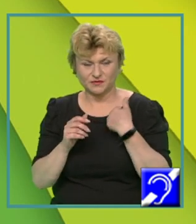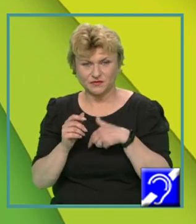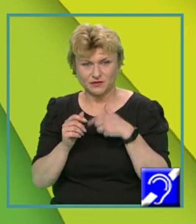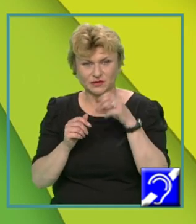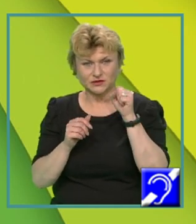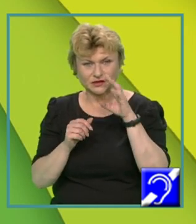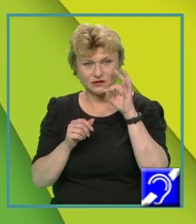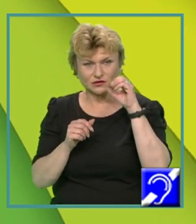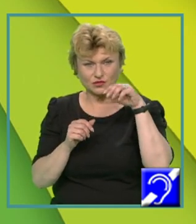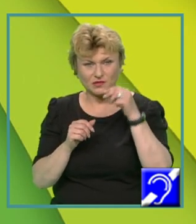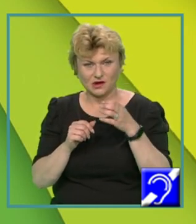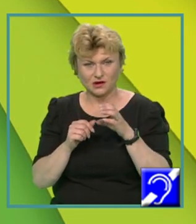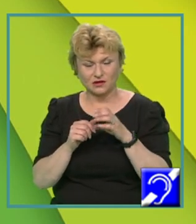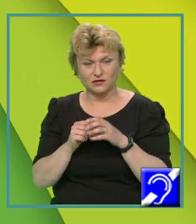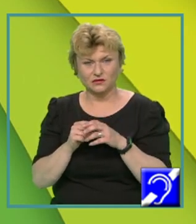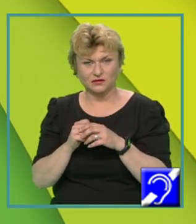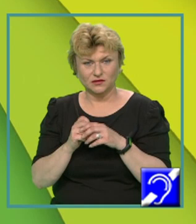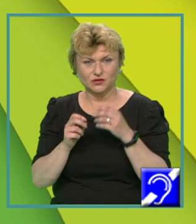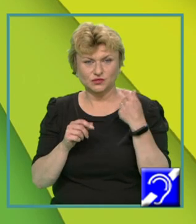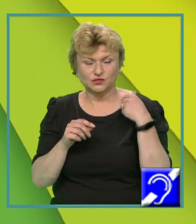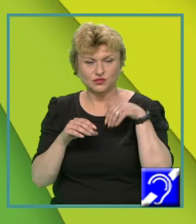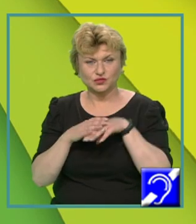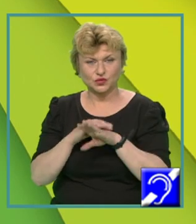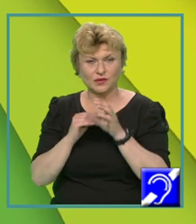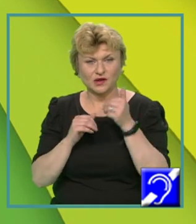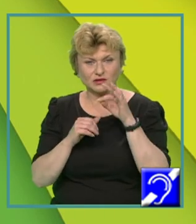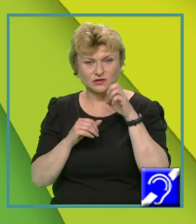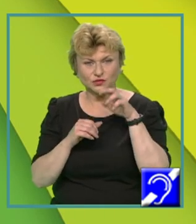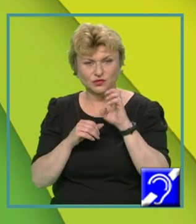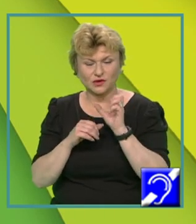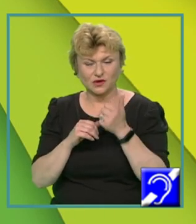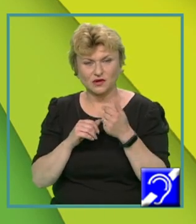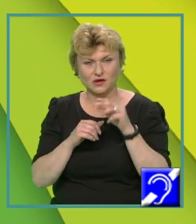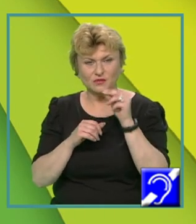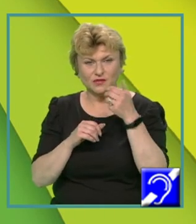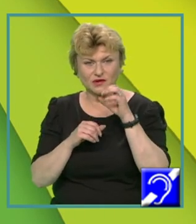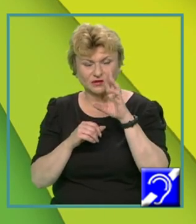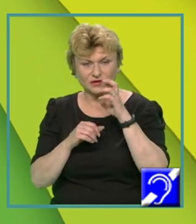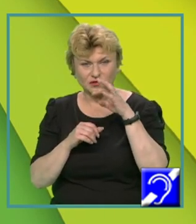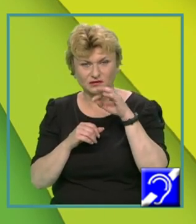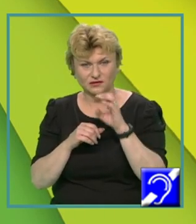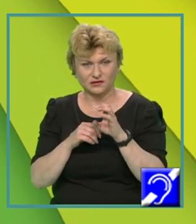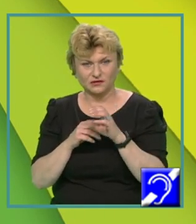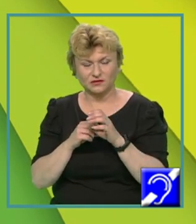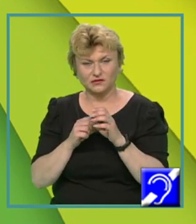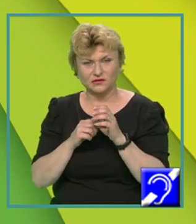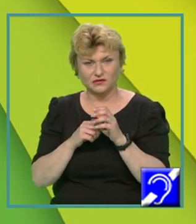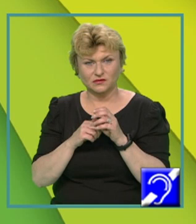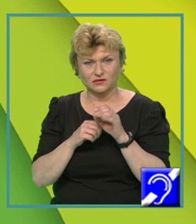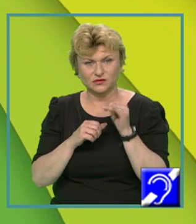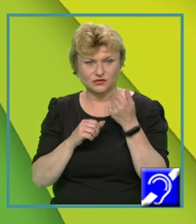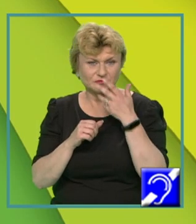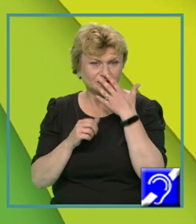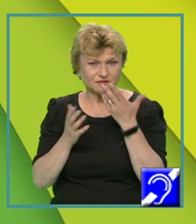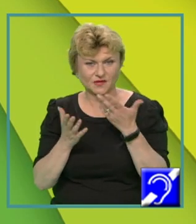în intestinul subțire sub acțiunea acelor sucuri, pancreatic în principal, intestinal și bila pentru digestia lipidelor